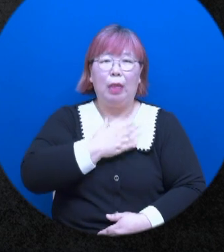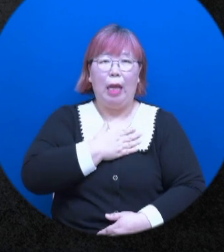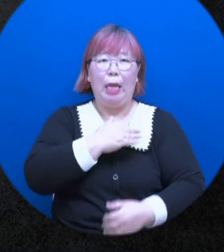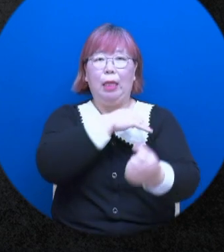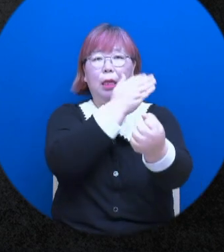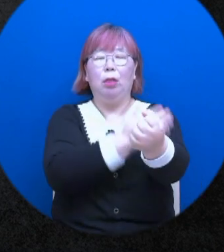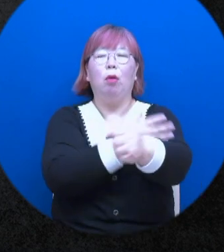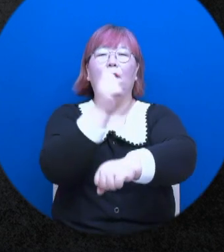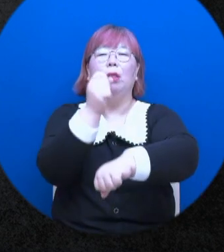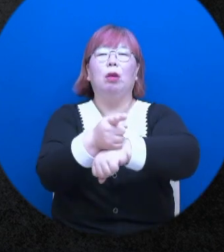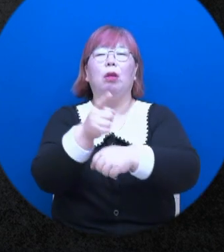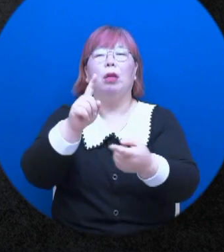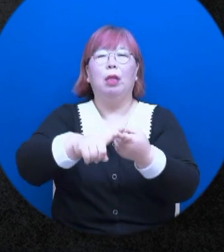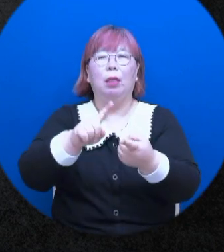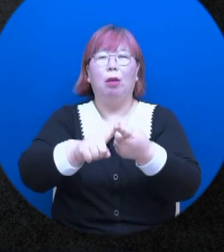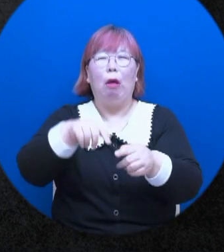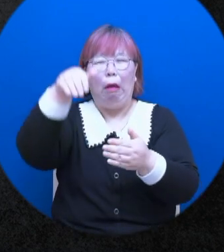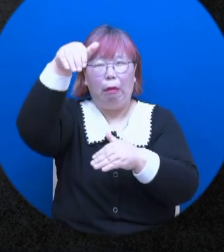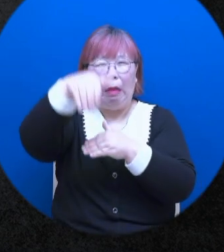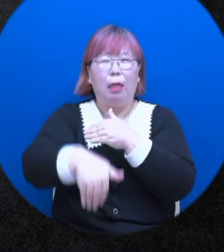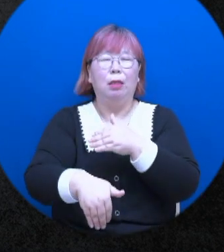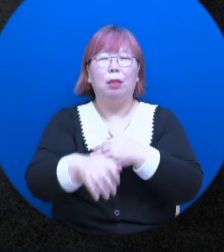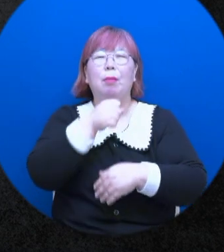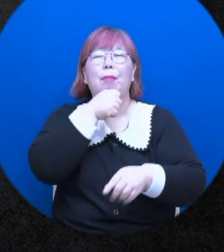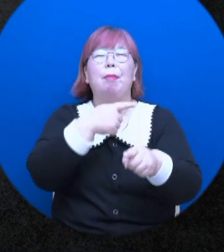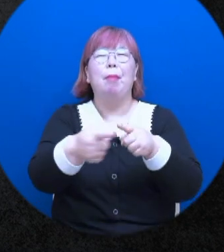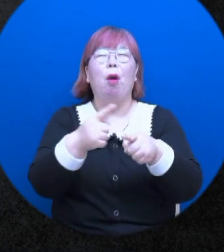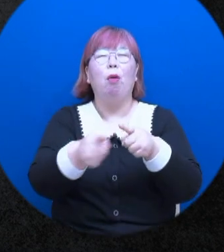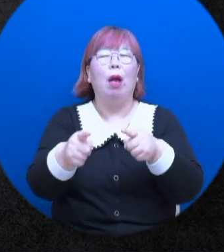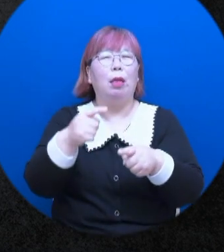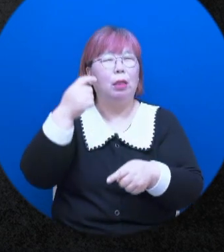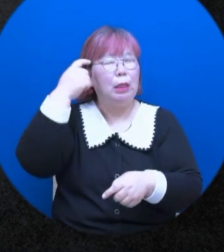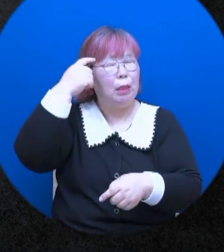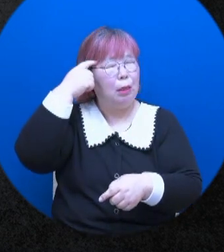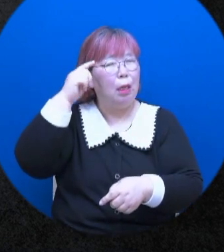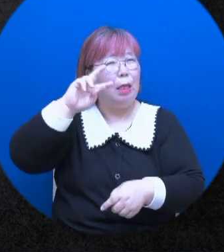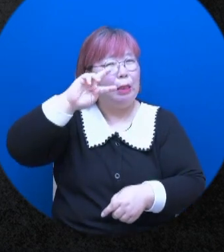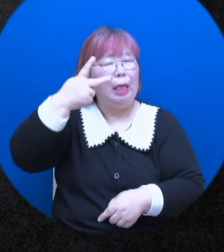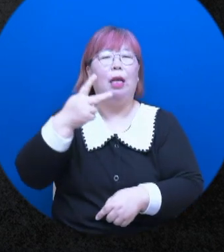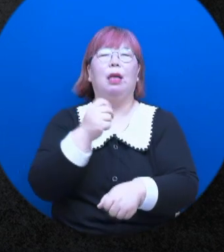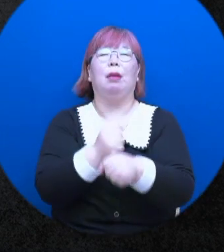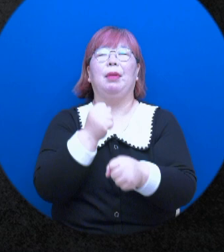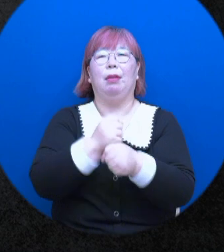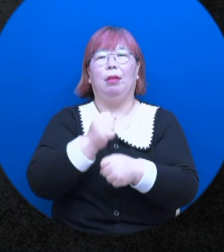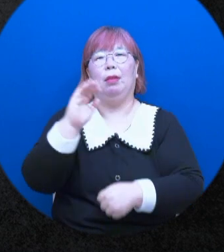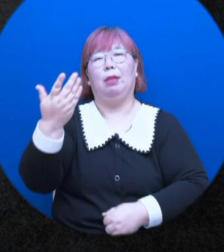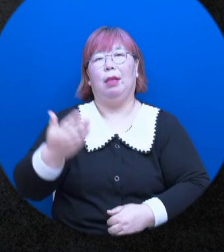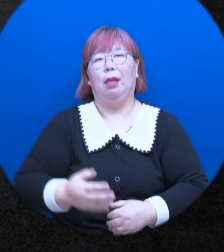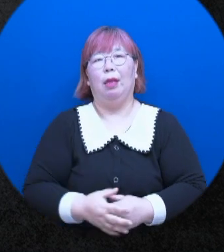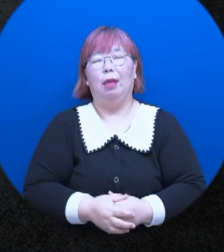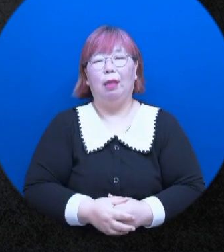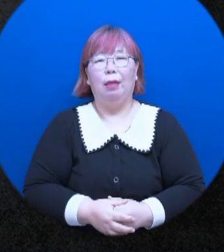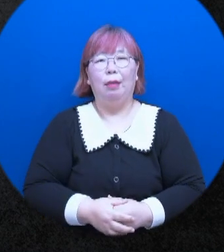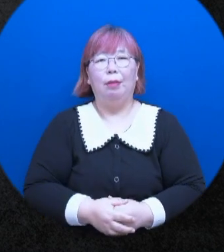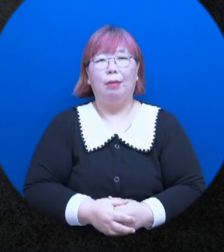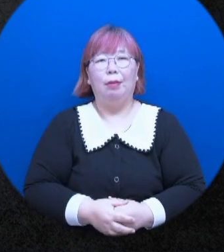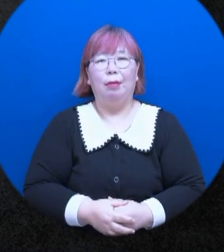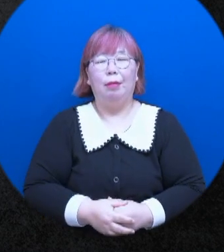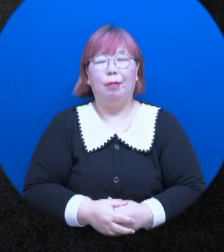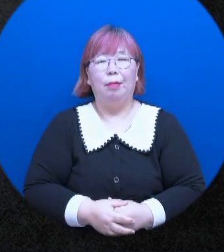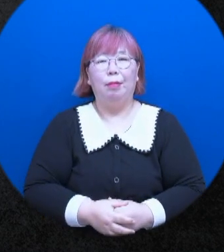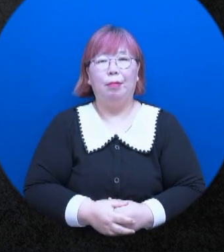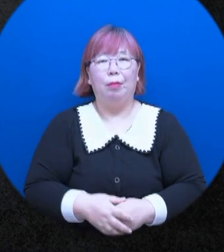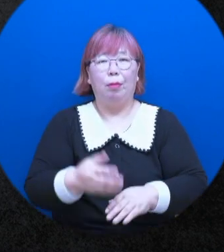대해 낮은 평가를 하는 것이라고 착각하게 만들어라. 자, 계속해서